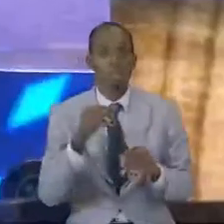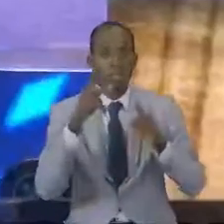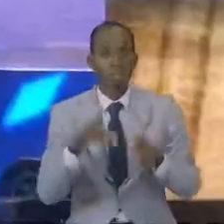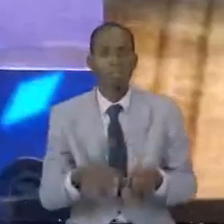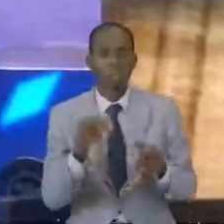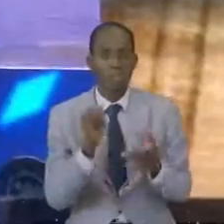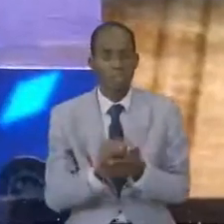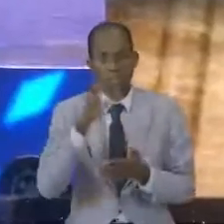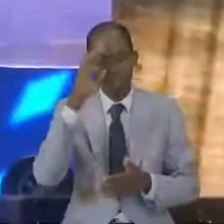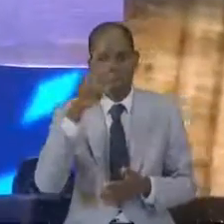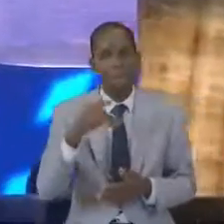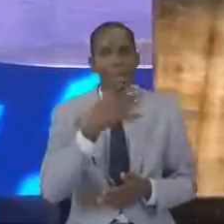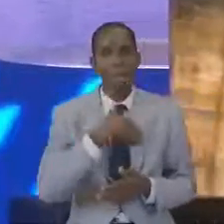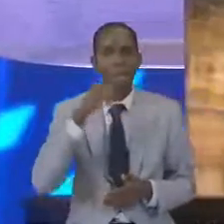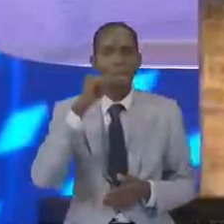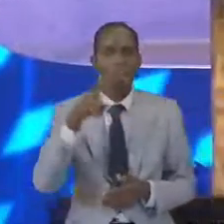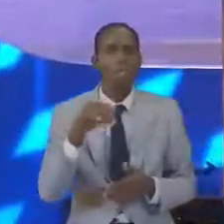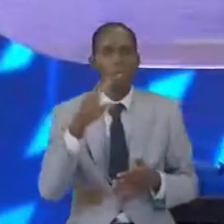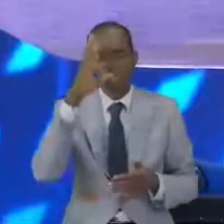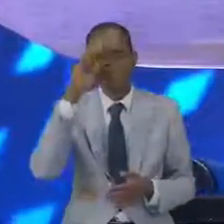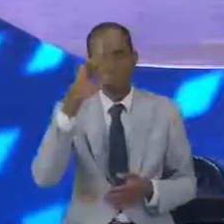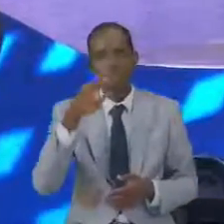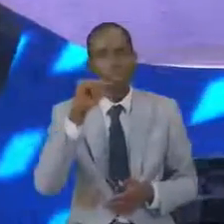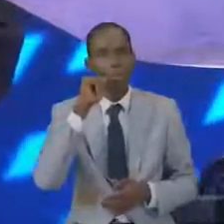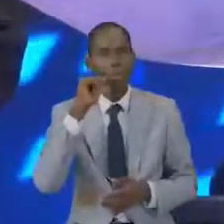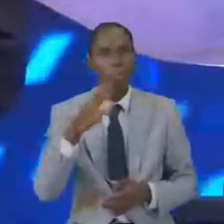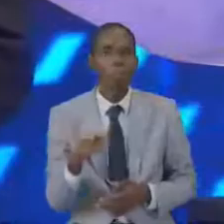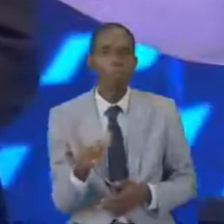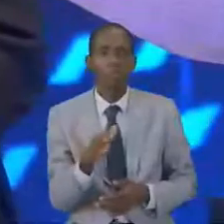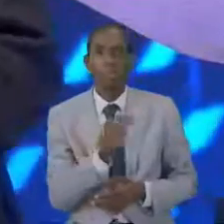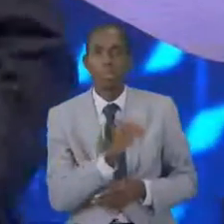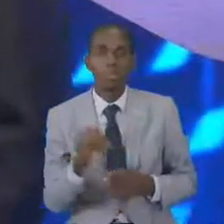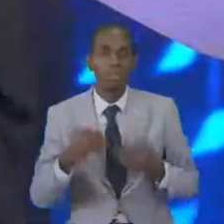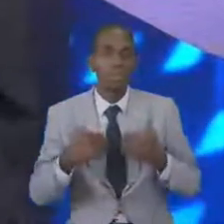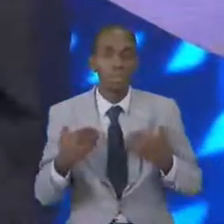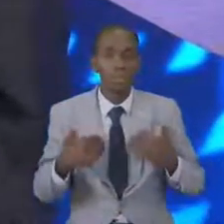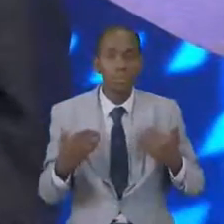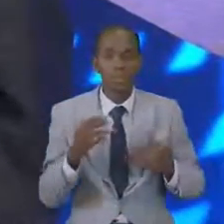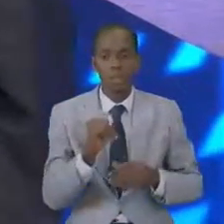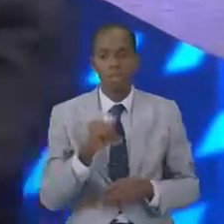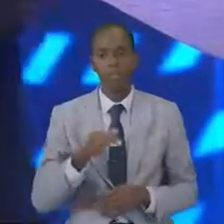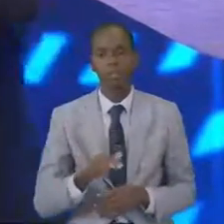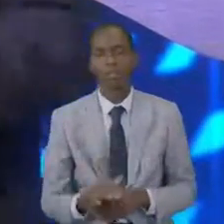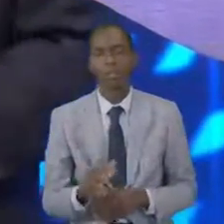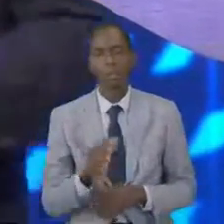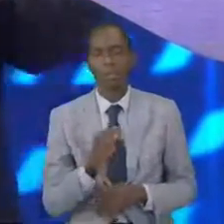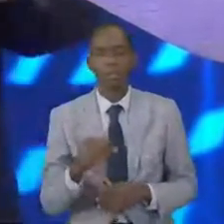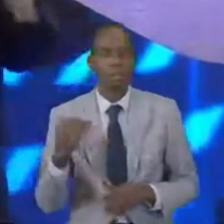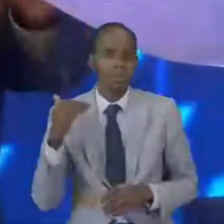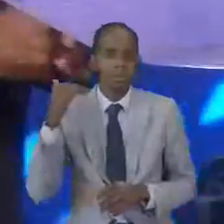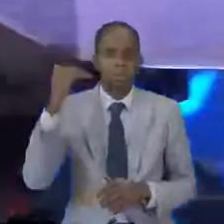s'aiment celui qui accepte celle qui excite un homme une femme un genou un enfant un